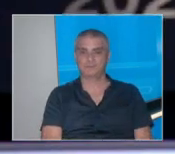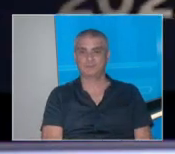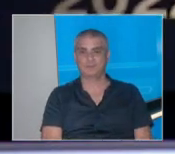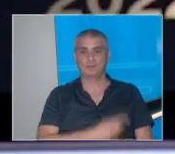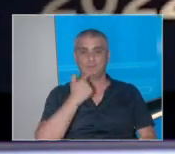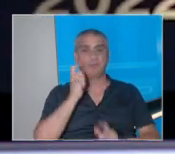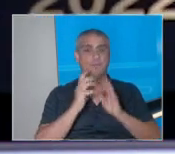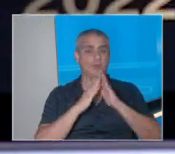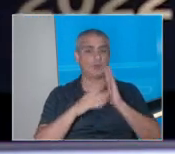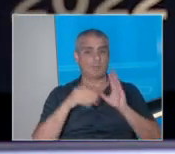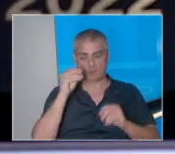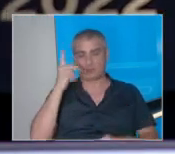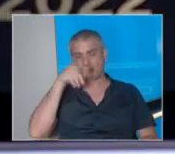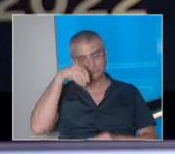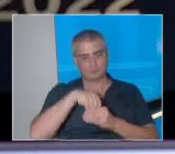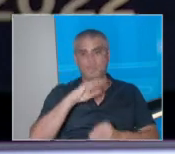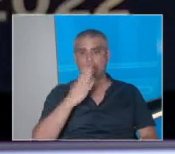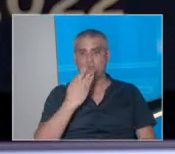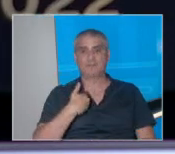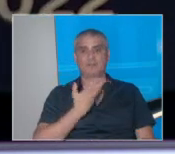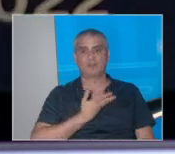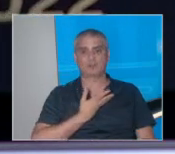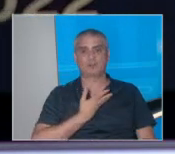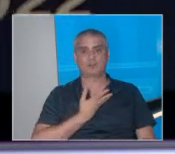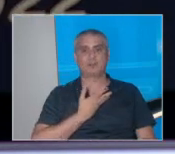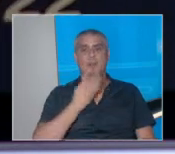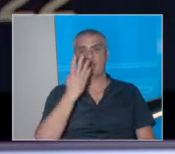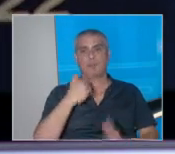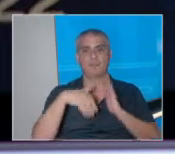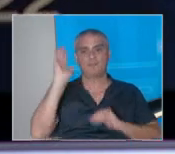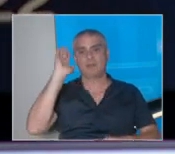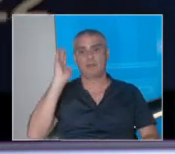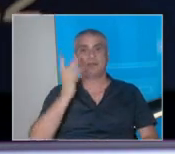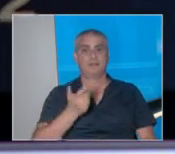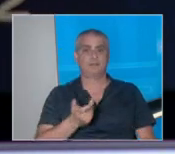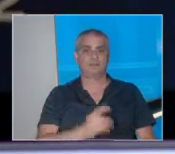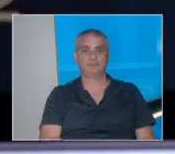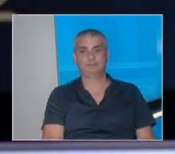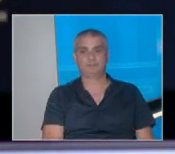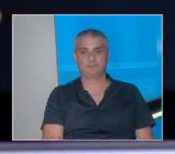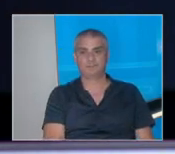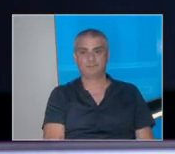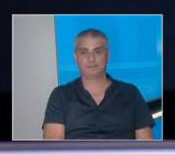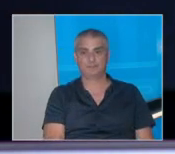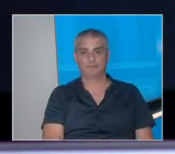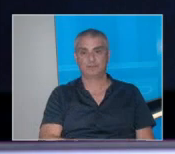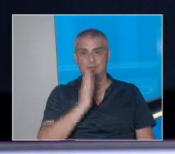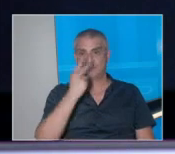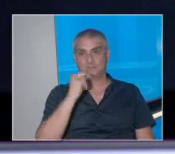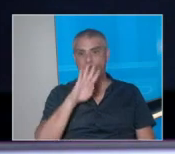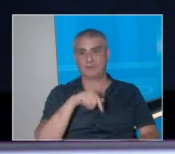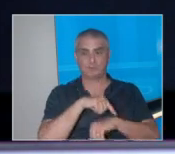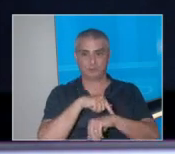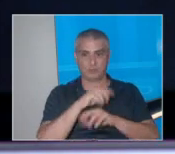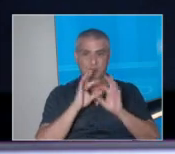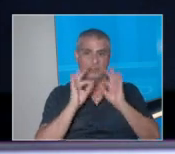הבחירות אנשים ישימו בית בקלפי ואנחנו לא, נהיה תראה, אני לא מתווכחת עם משאלת יש לנו בסך הכל, יש לנו פחות מ-24 שעות